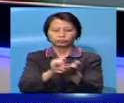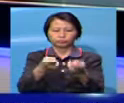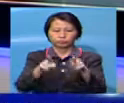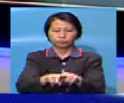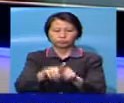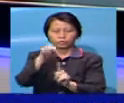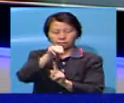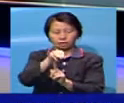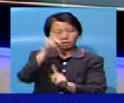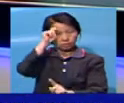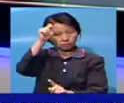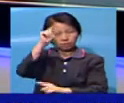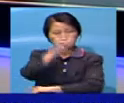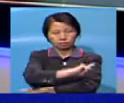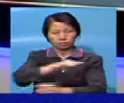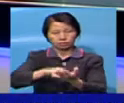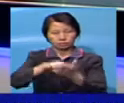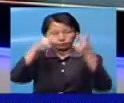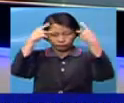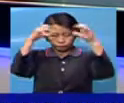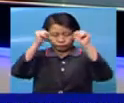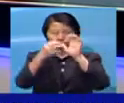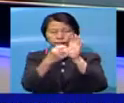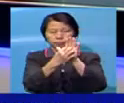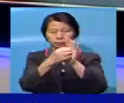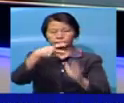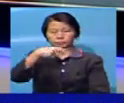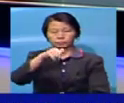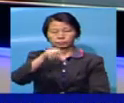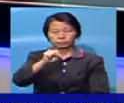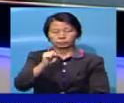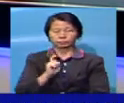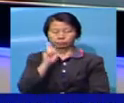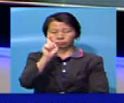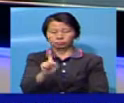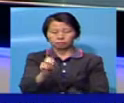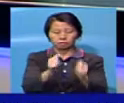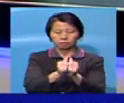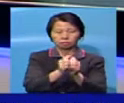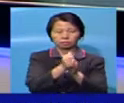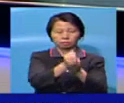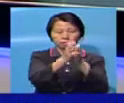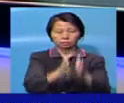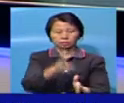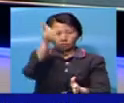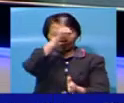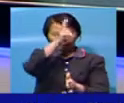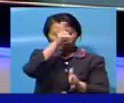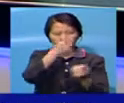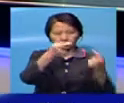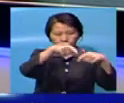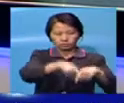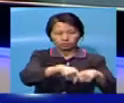di Marang, Terengganu hari ini. Presiden PAS Datuk Seri Abdul Hadi Awang tampil bersama para pemimpin kerajaan persekutuan